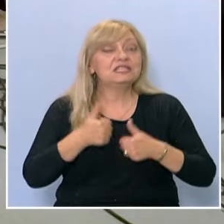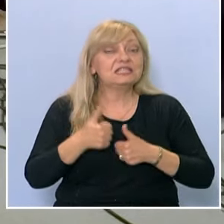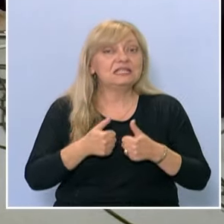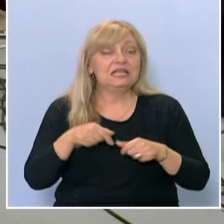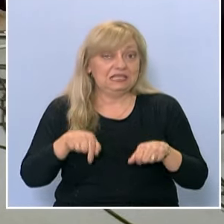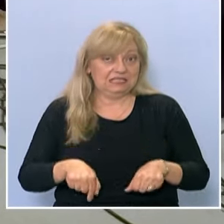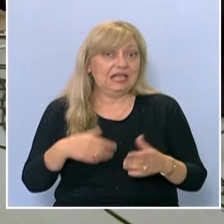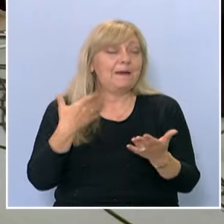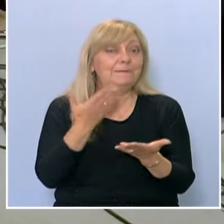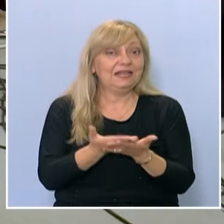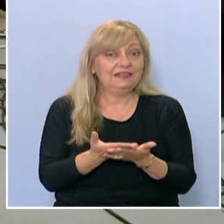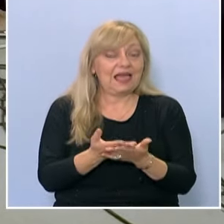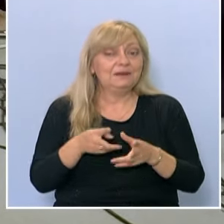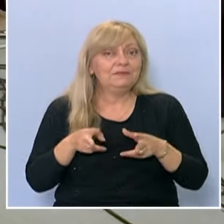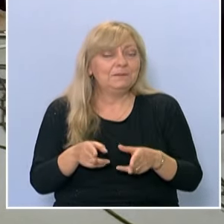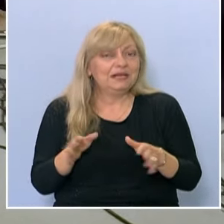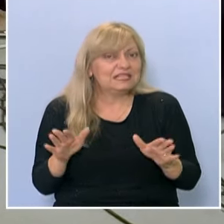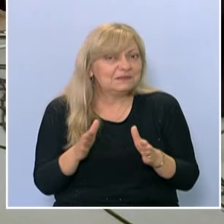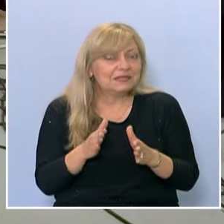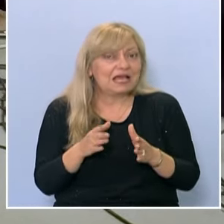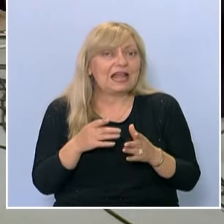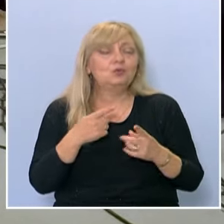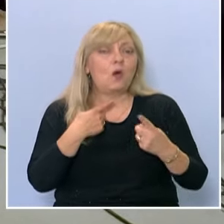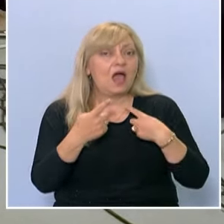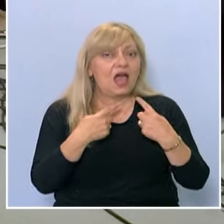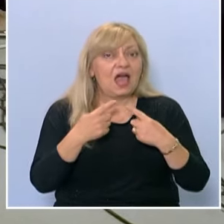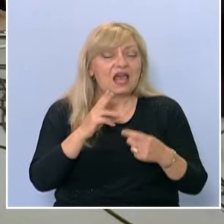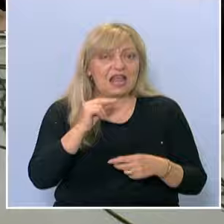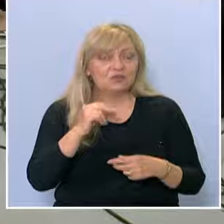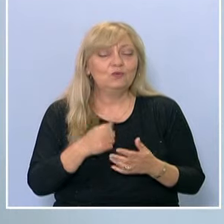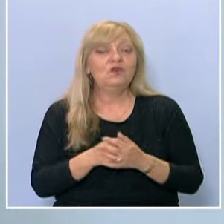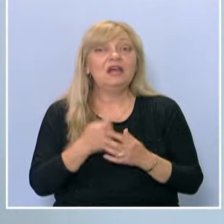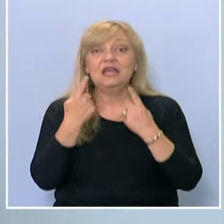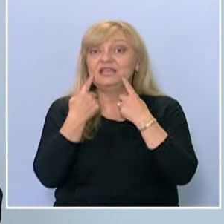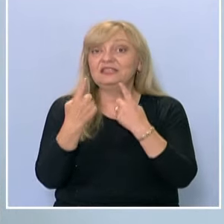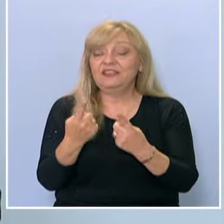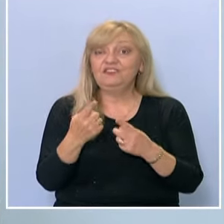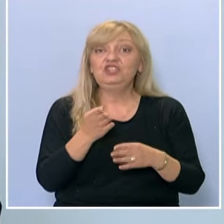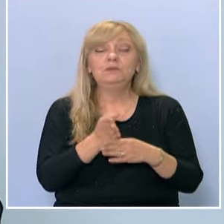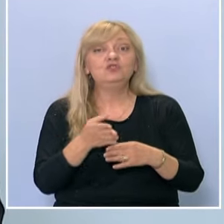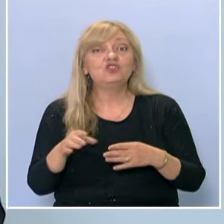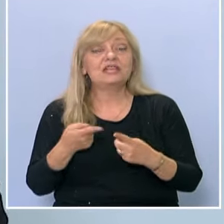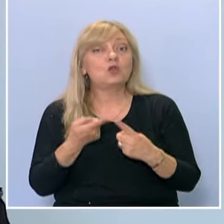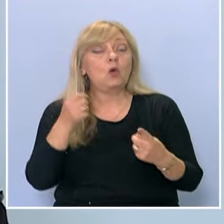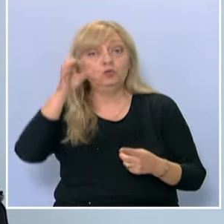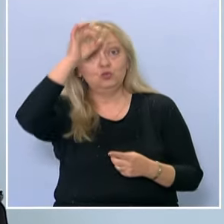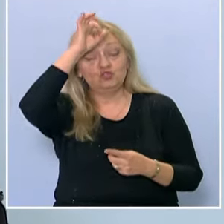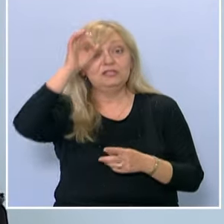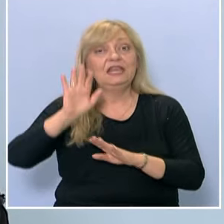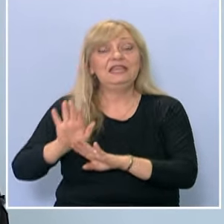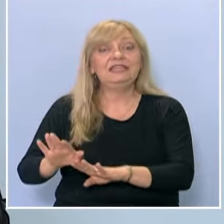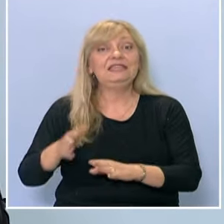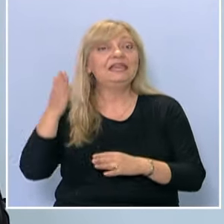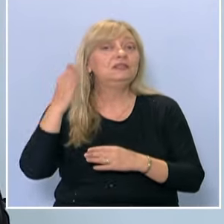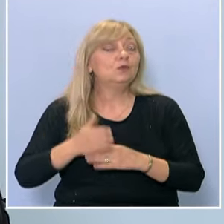Сега предлагам да прекъснем за кратко нашия разговор, за да видим част от учениците и техните